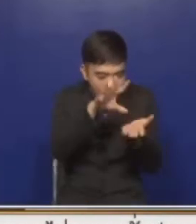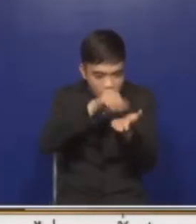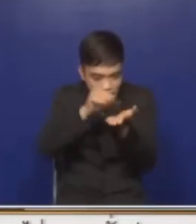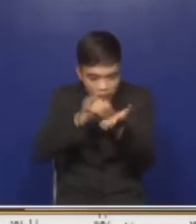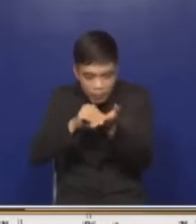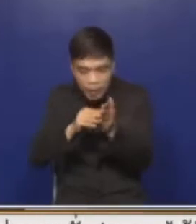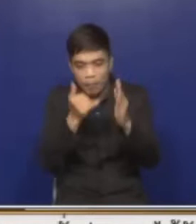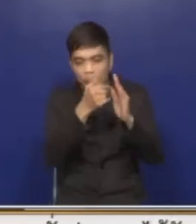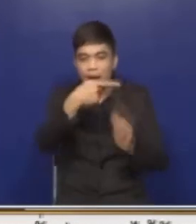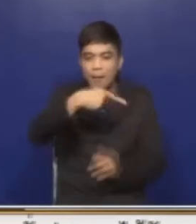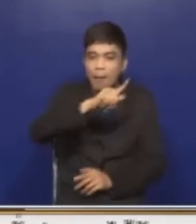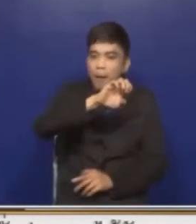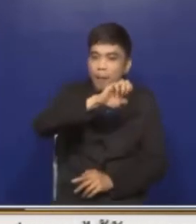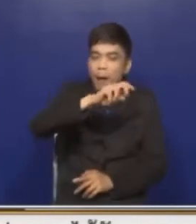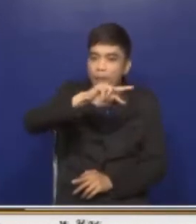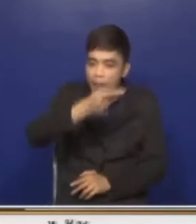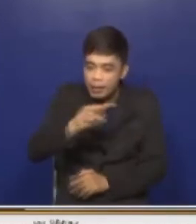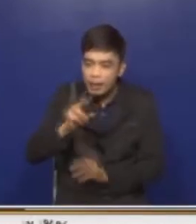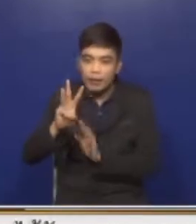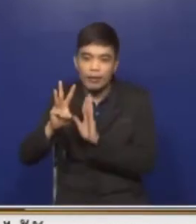ลงคบสมบูรณ์